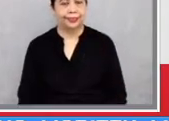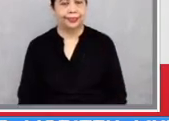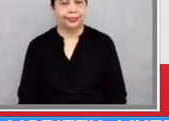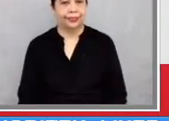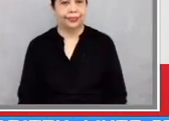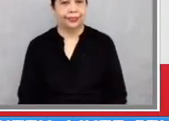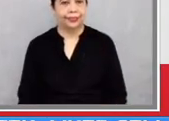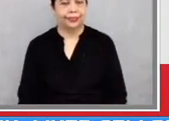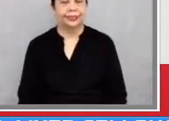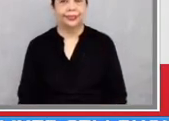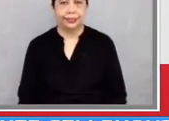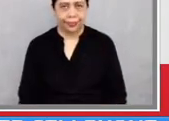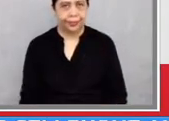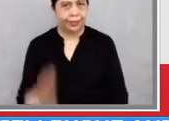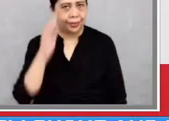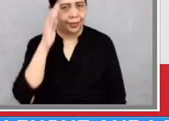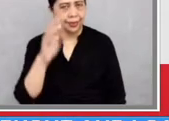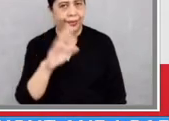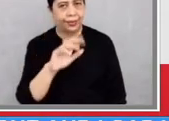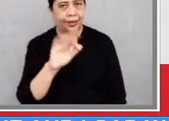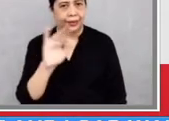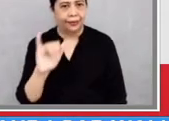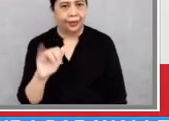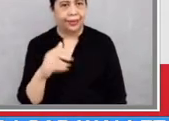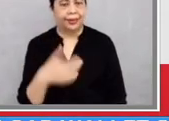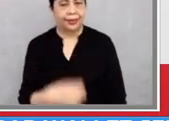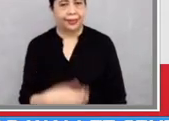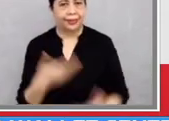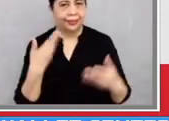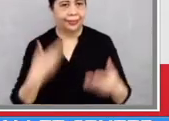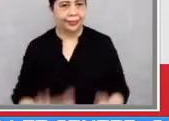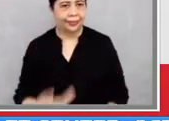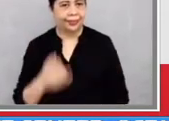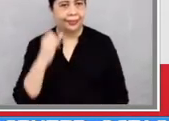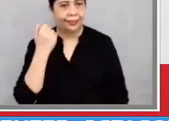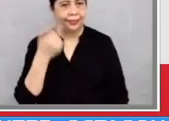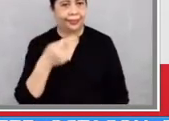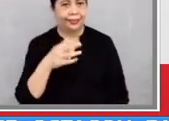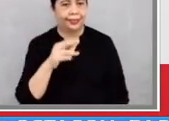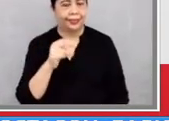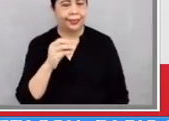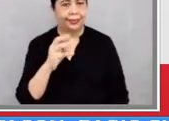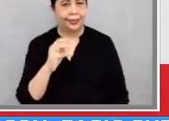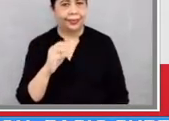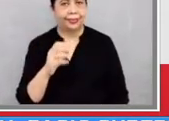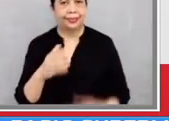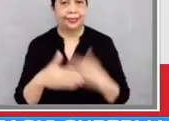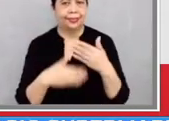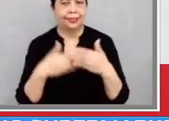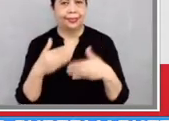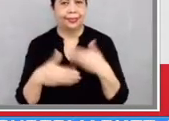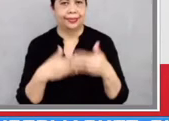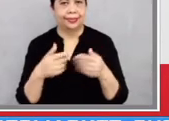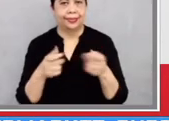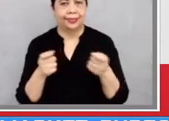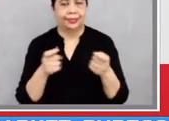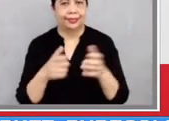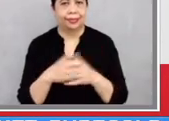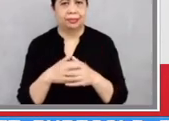Hello, Rafi. Good afternoon. This is Jocelyn Jeronimo, opo. Operations Manager. Ay, opo. Natukoy na po ba yung dahilan ng